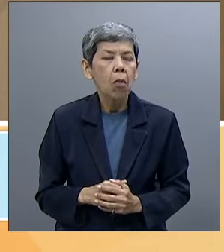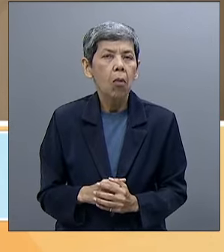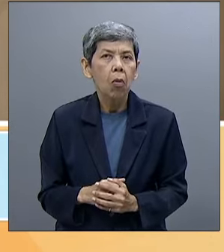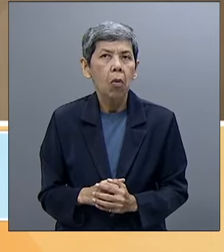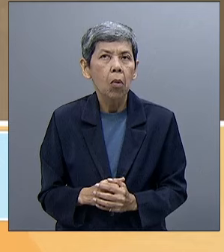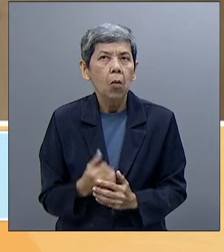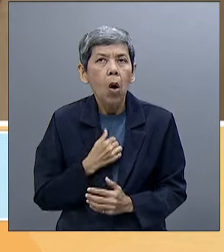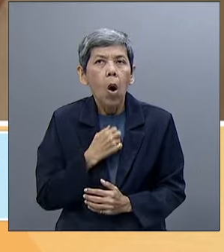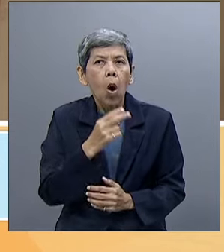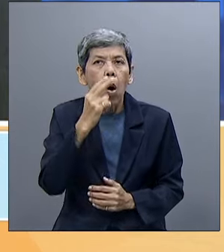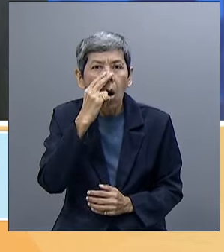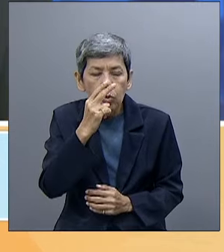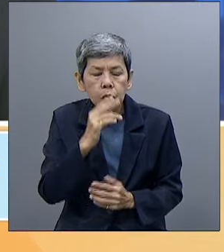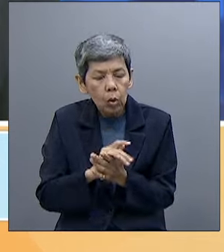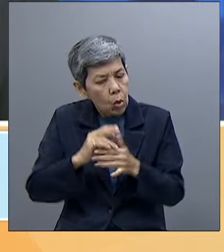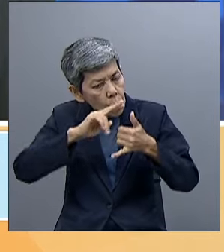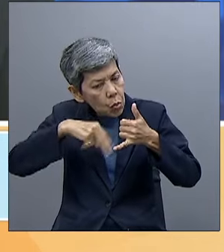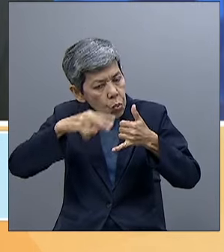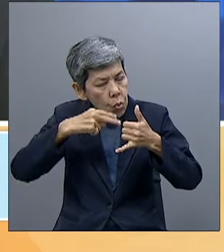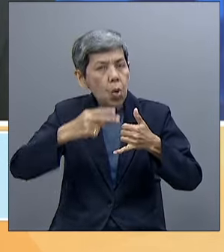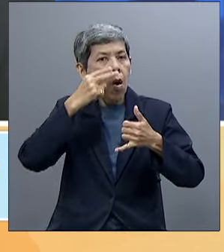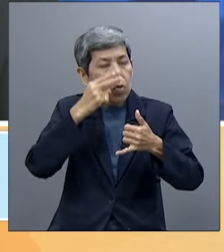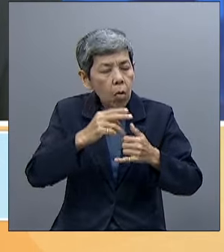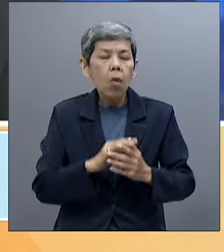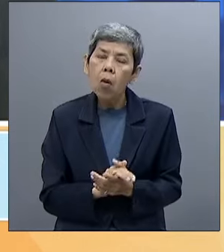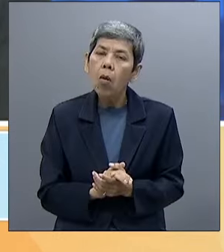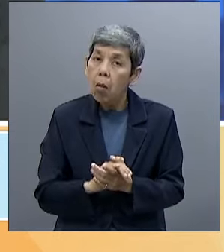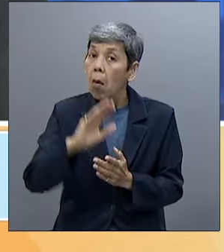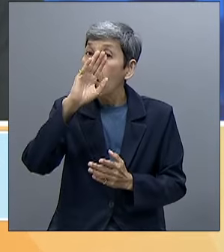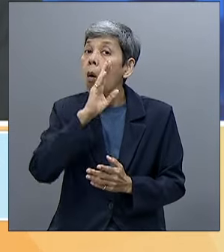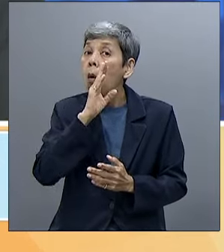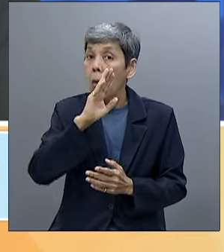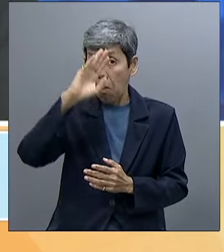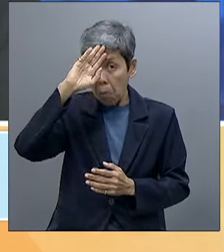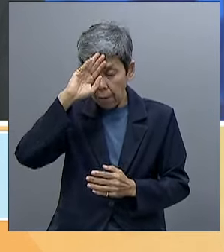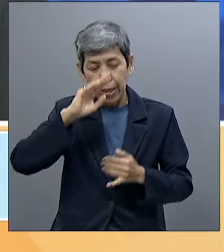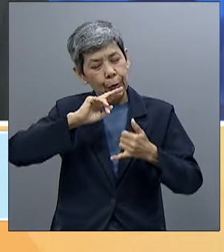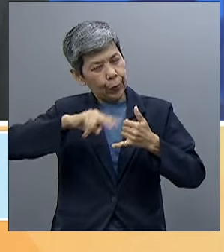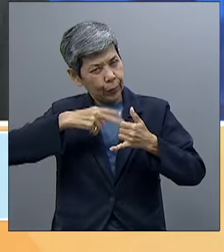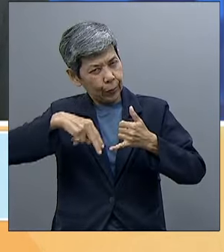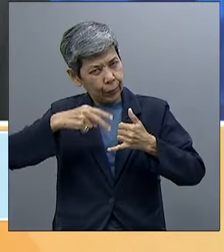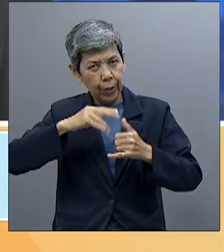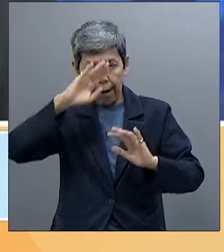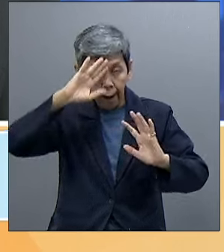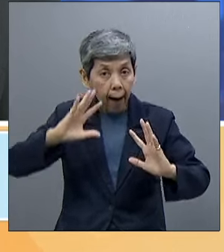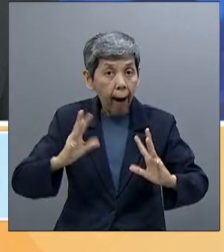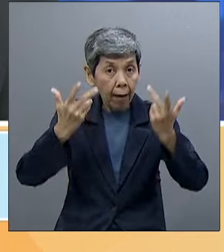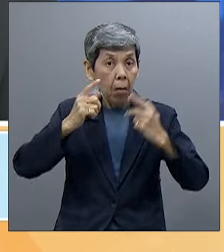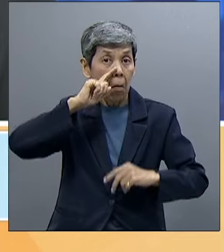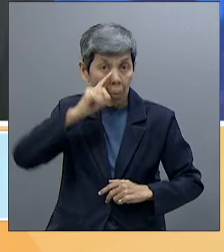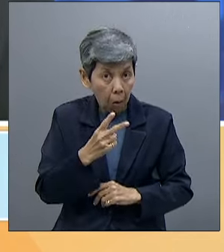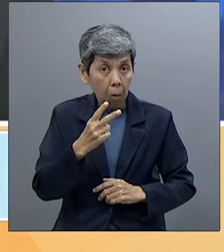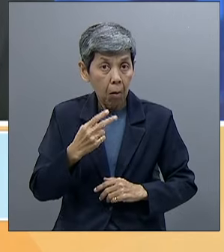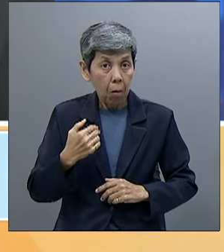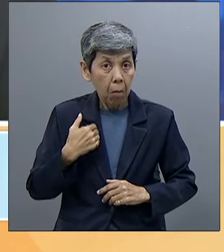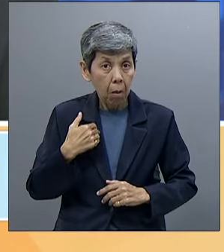เข้าถึงกระบวนการการตรวจสอบวินิจฉัยเมื่อสักครู่นี้อาจารย์หมอพูดไปแล้วโรคนี้สมมุติว่าอยู่ในระบบการรักษาหายดีแล้วกลับมาเป็นซ้ำได้มั้